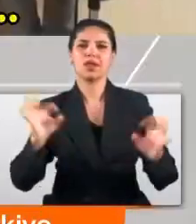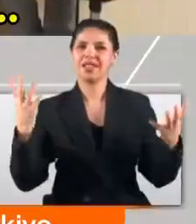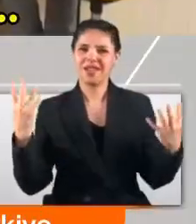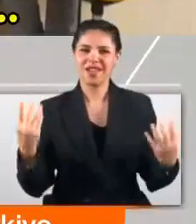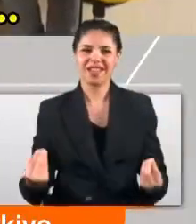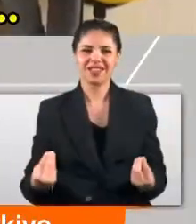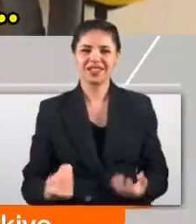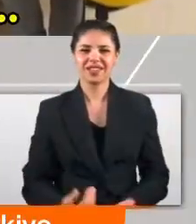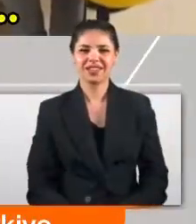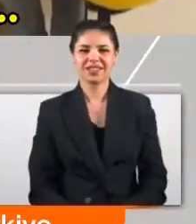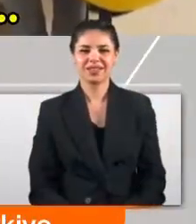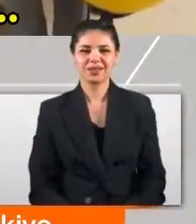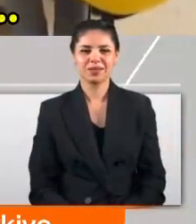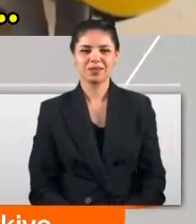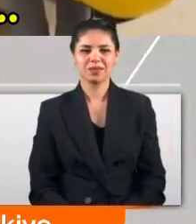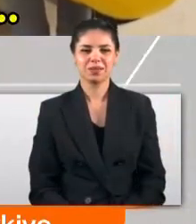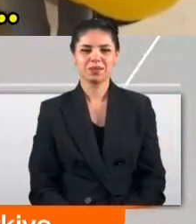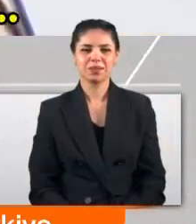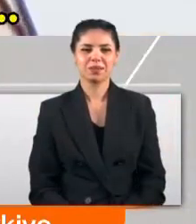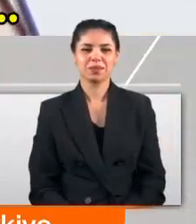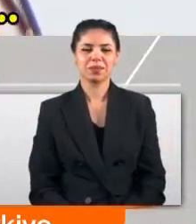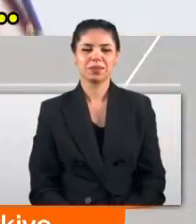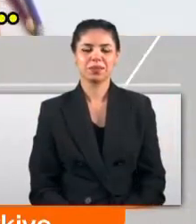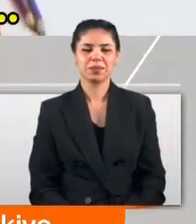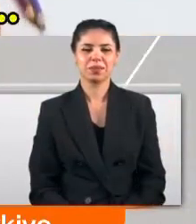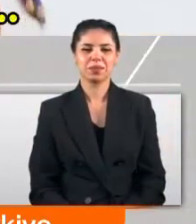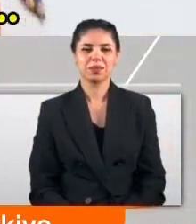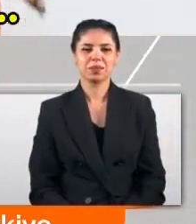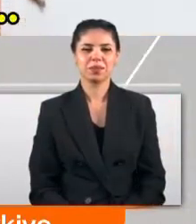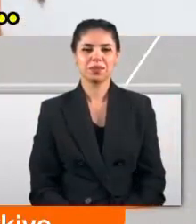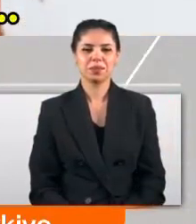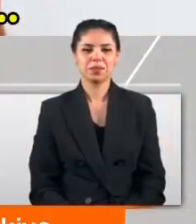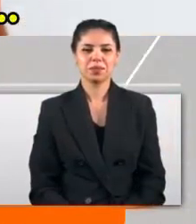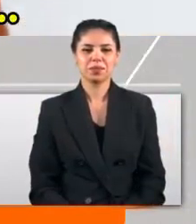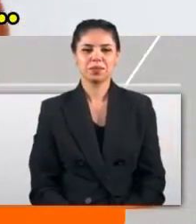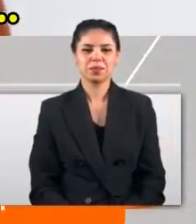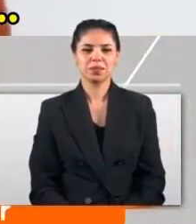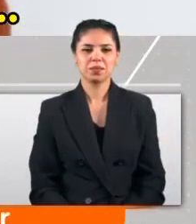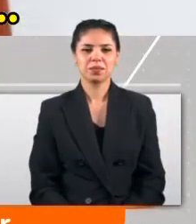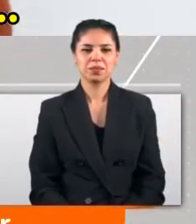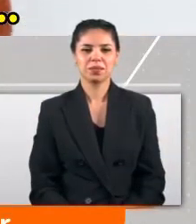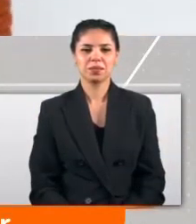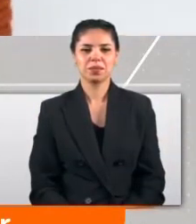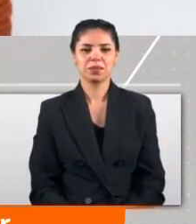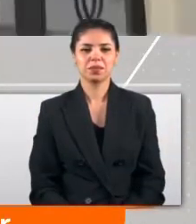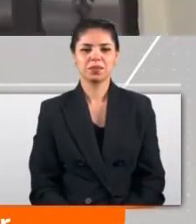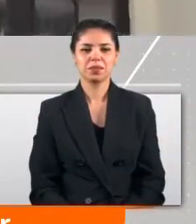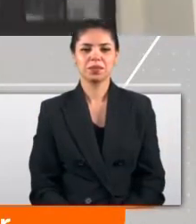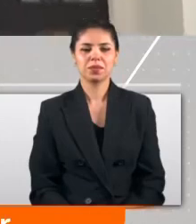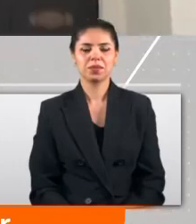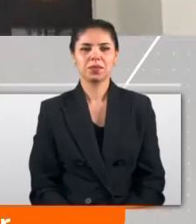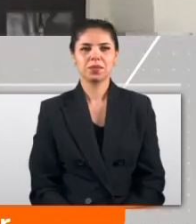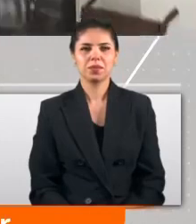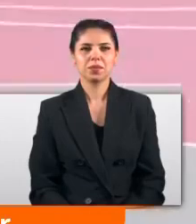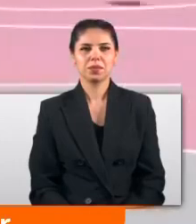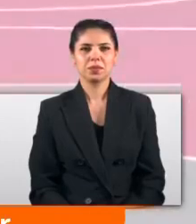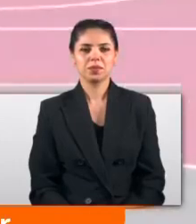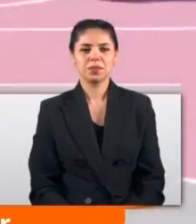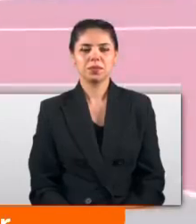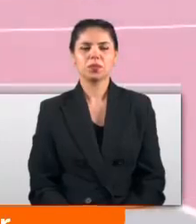olacak. Öncelikle fırsat eşitliğini sağlamada ve yaz okulu imkanı bulamayan öğrenciler için oldukça önemli olduğunu baştan